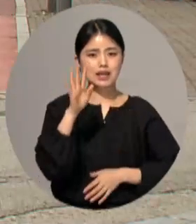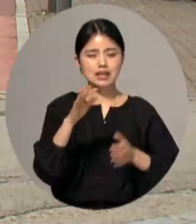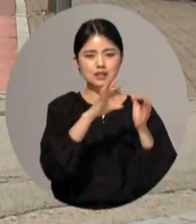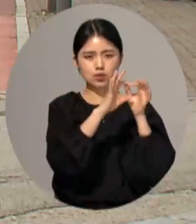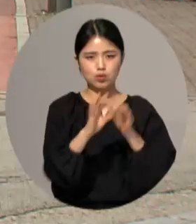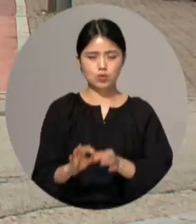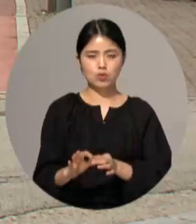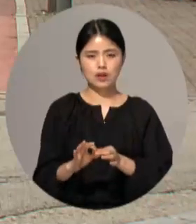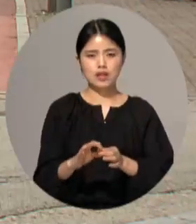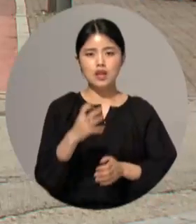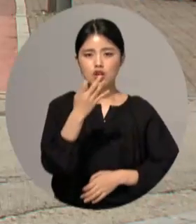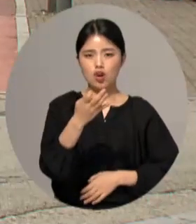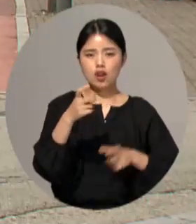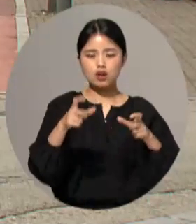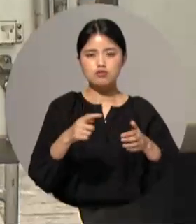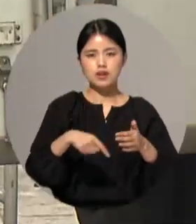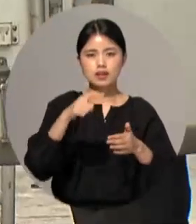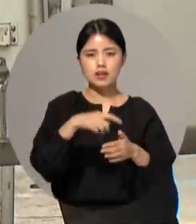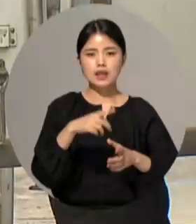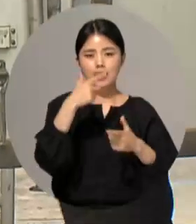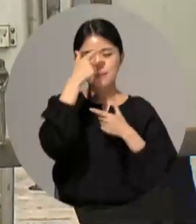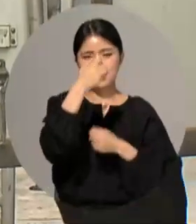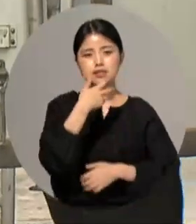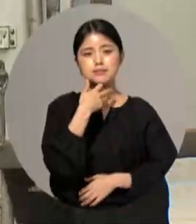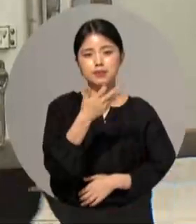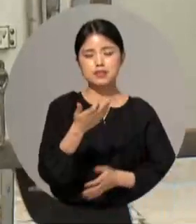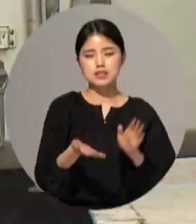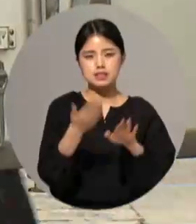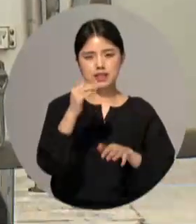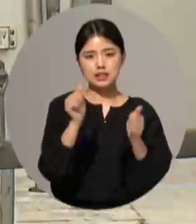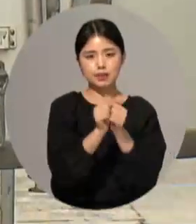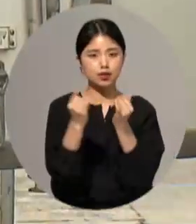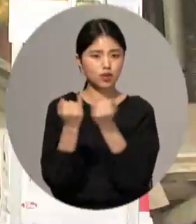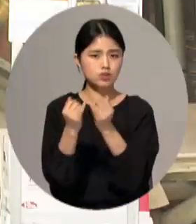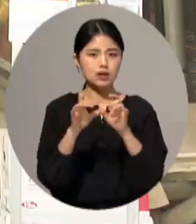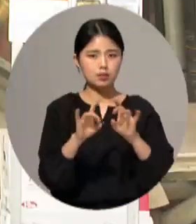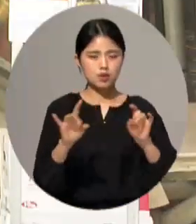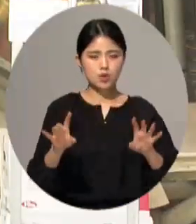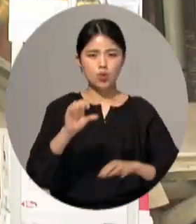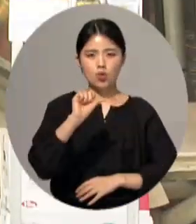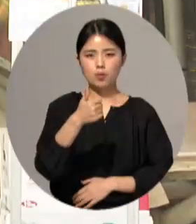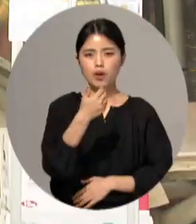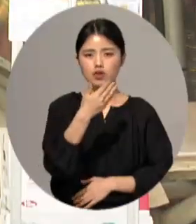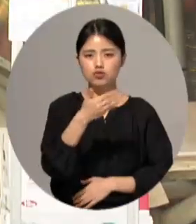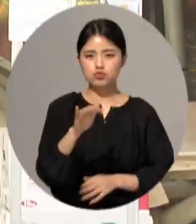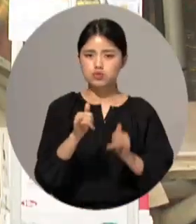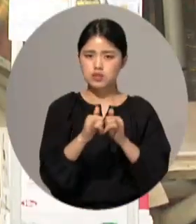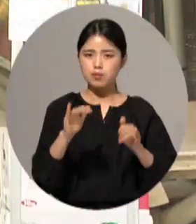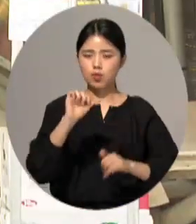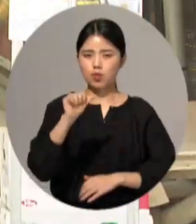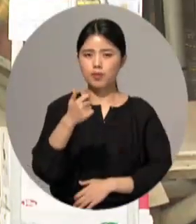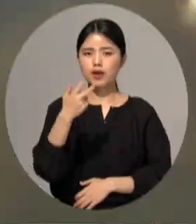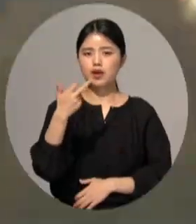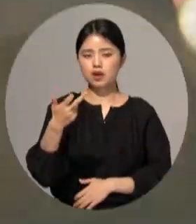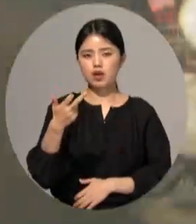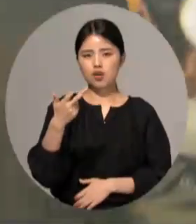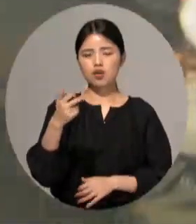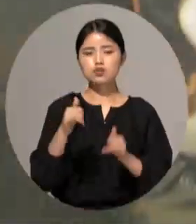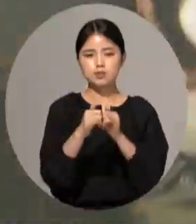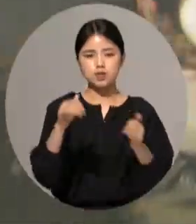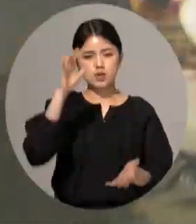시 군에 거주하는 만 18세 이상 남녀 중 선거구 별로 500 2명에서 500 16명 총